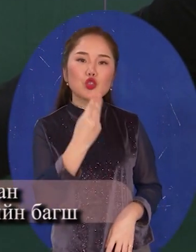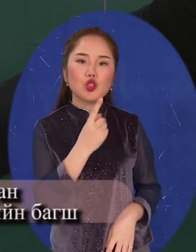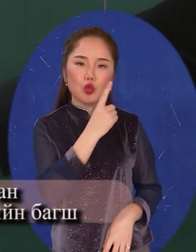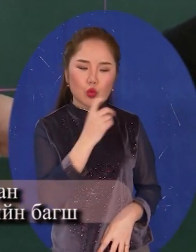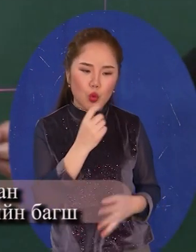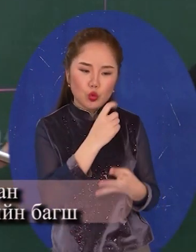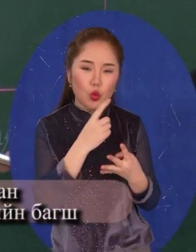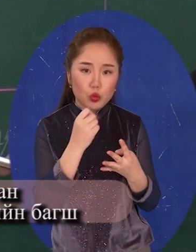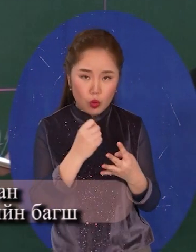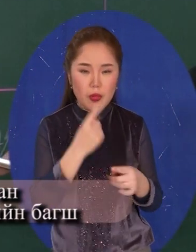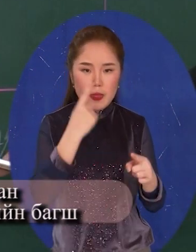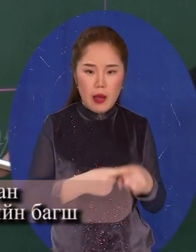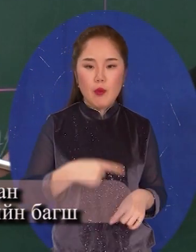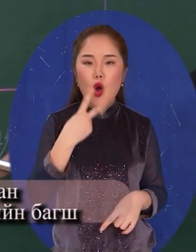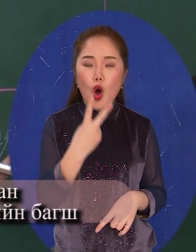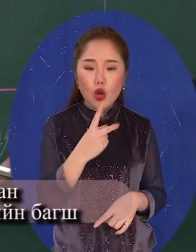dana